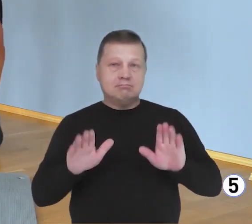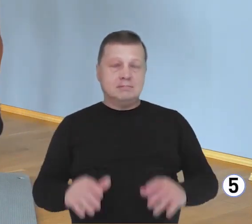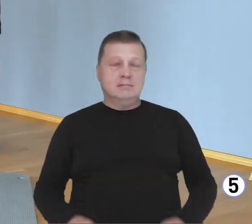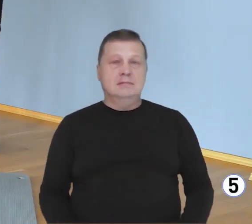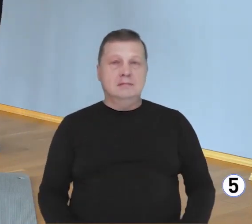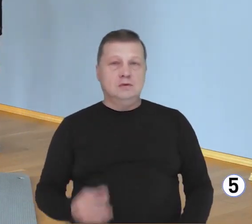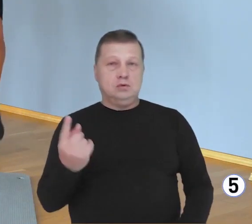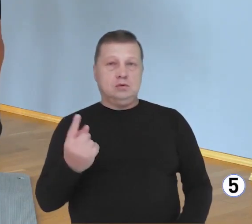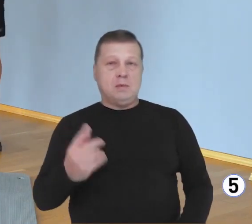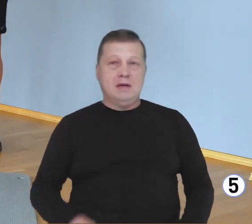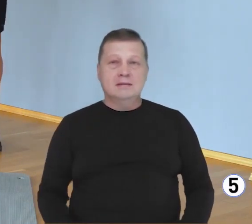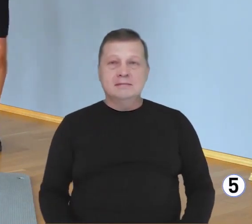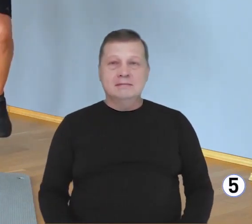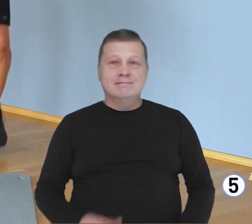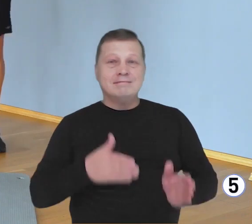Super.